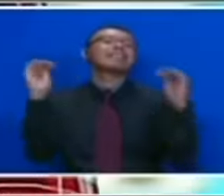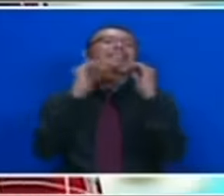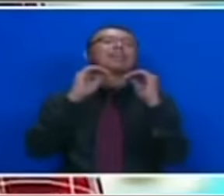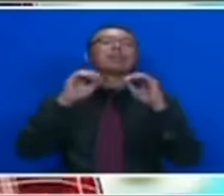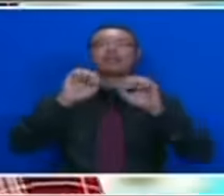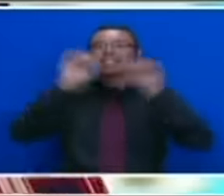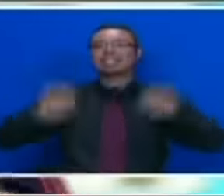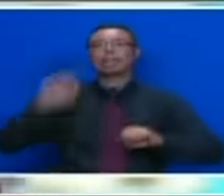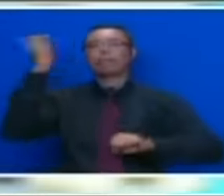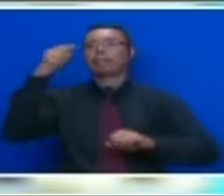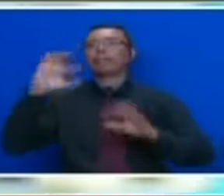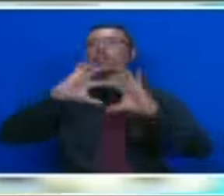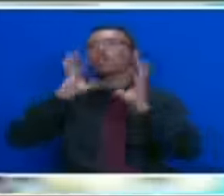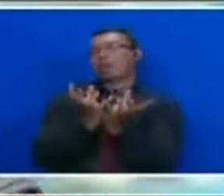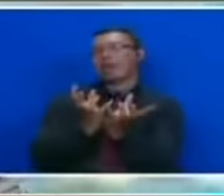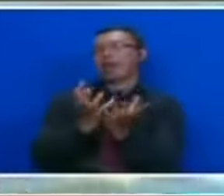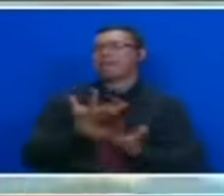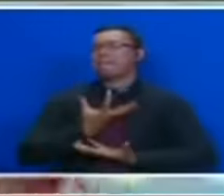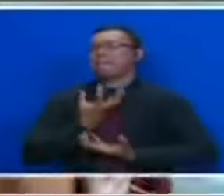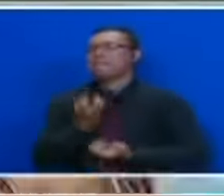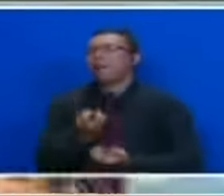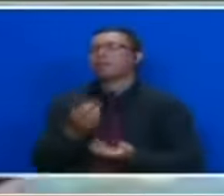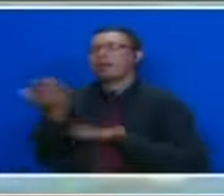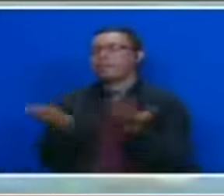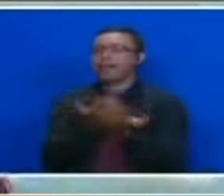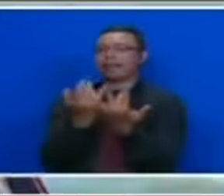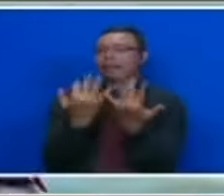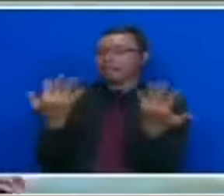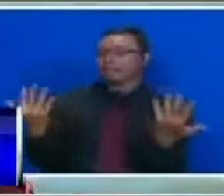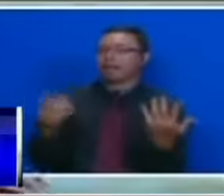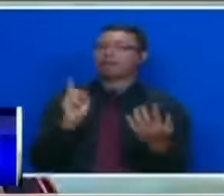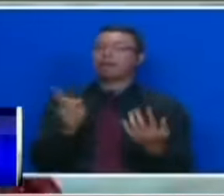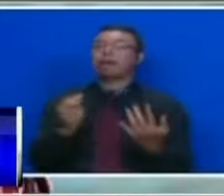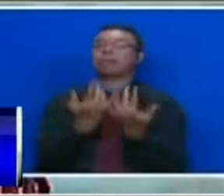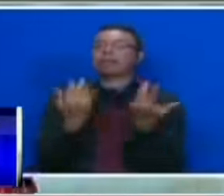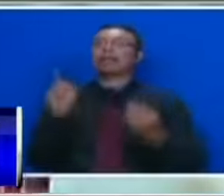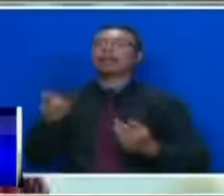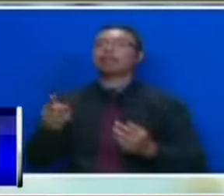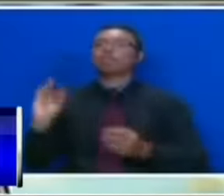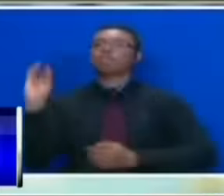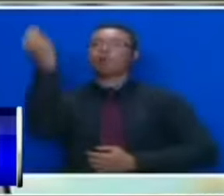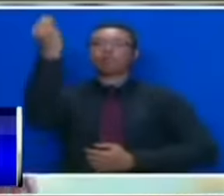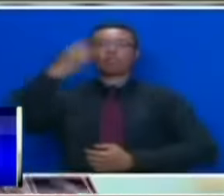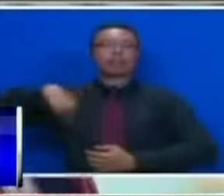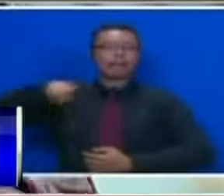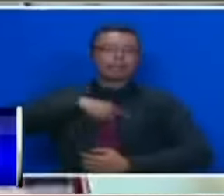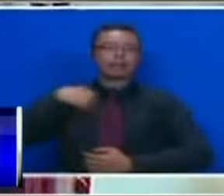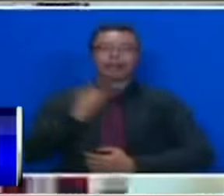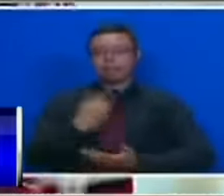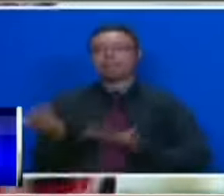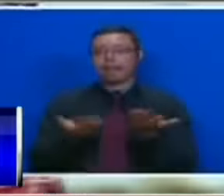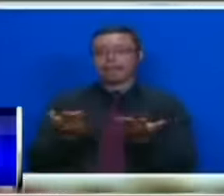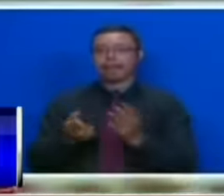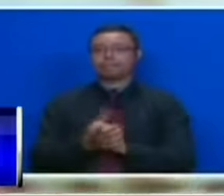dunia yang memang hasratnya, empatinya melayani rakyat. Karena rakyat adalah bos kami. Kami adalah pelayan.